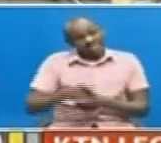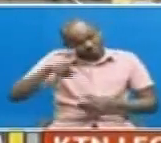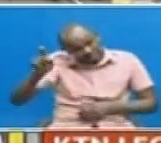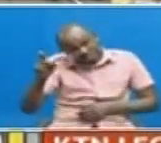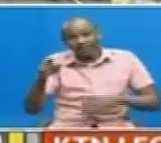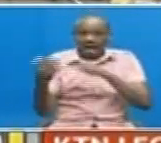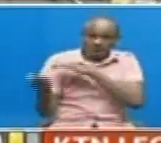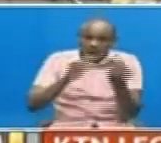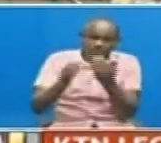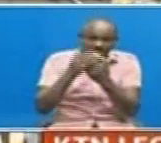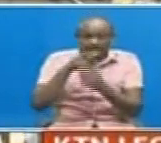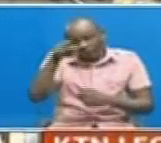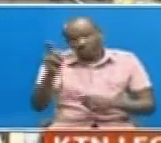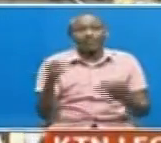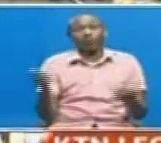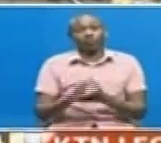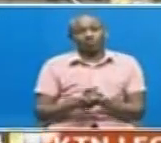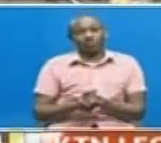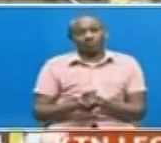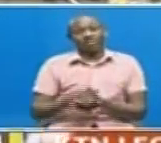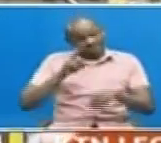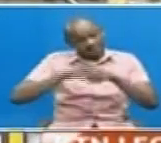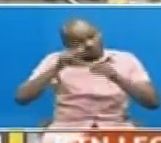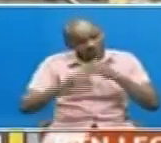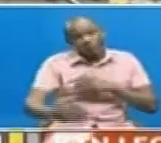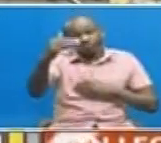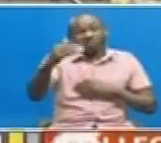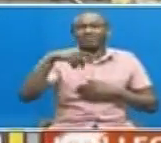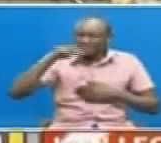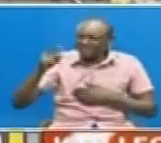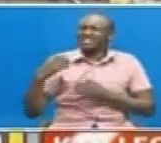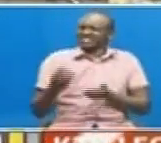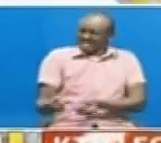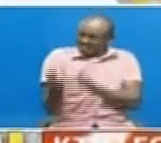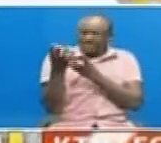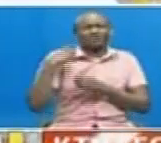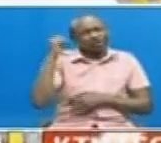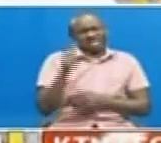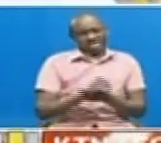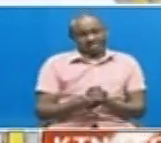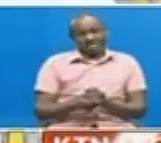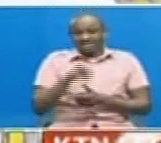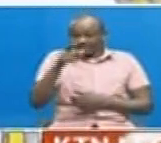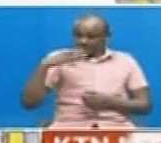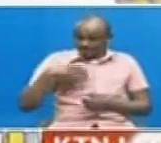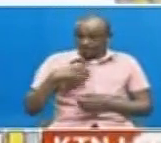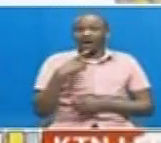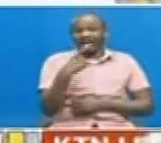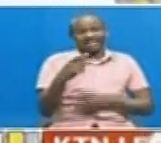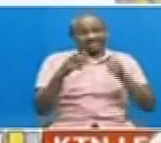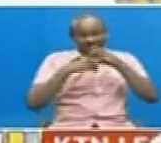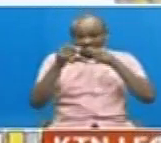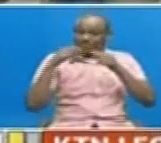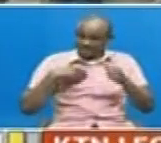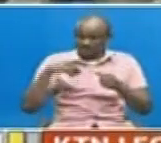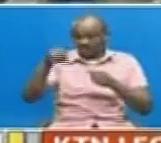they are treated and how they are looked after going forward. They have sacrificed for this country. Wahudumu takriban 170